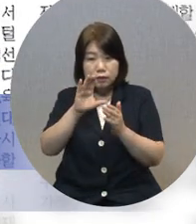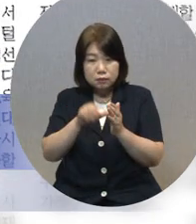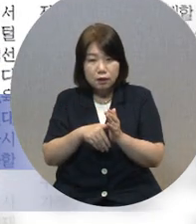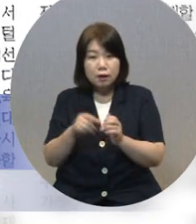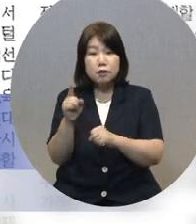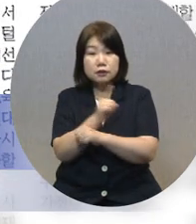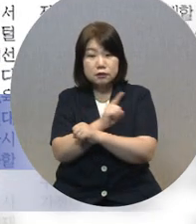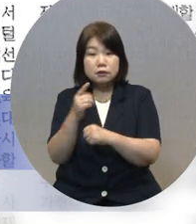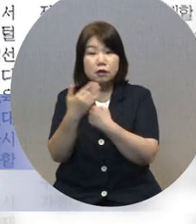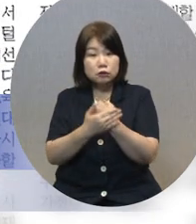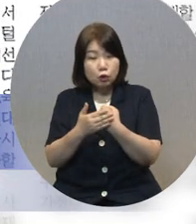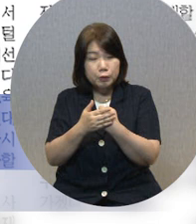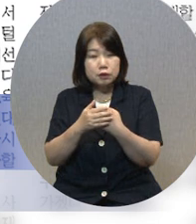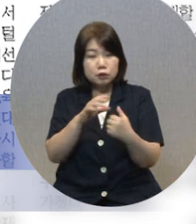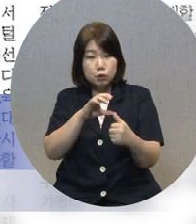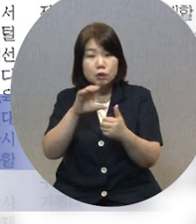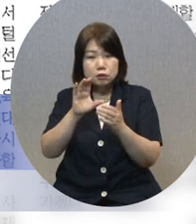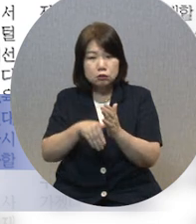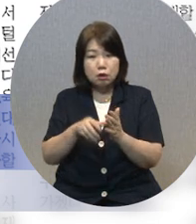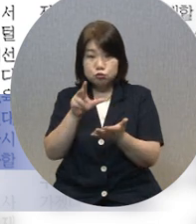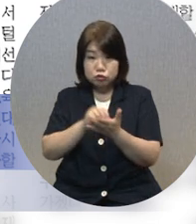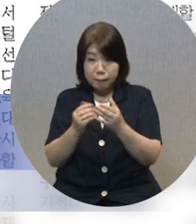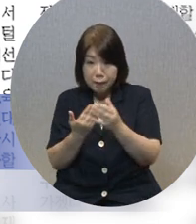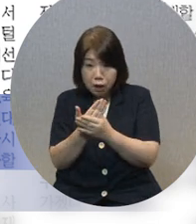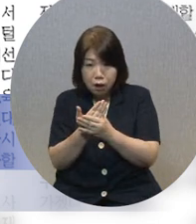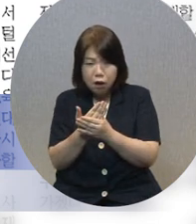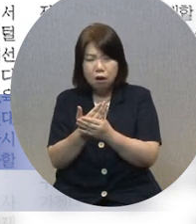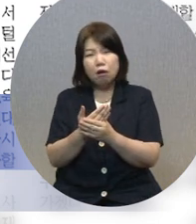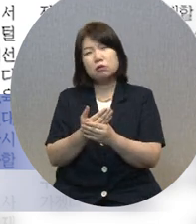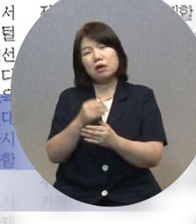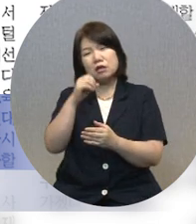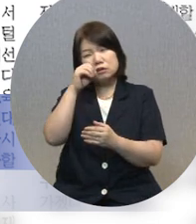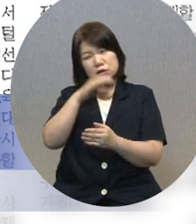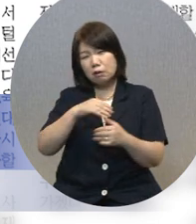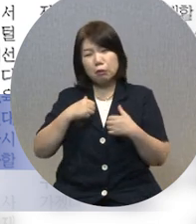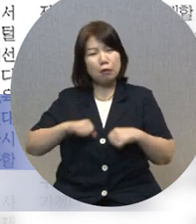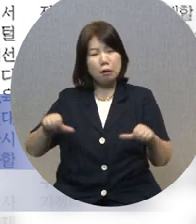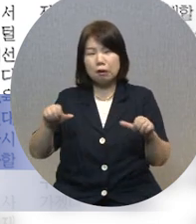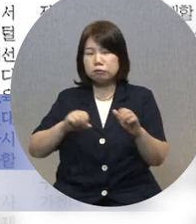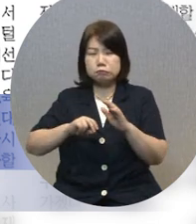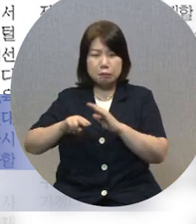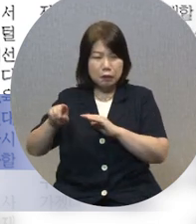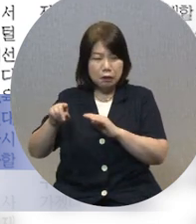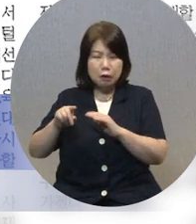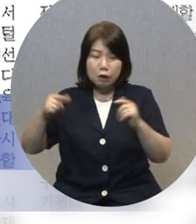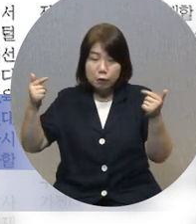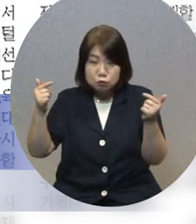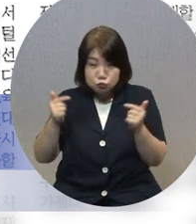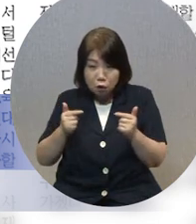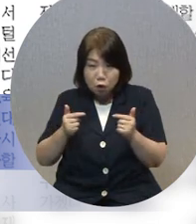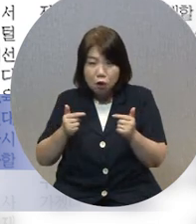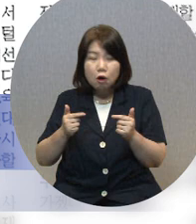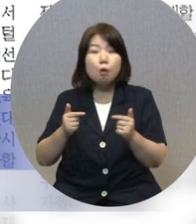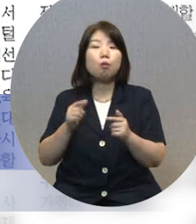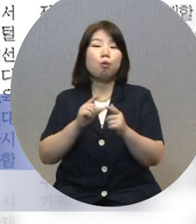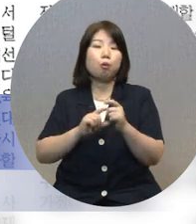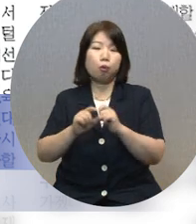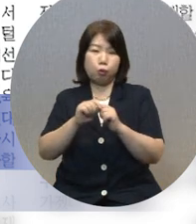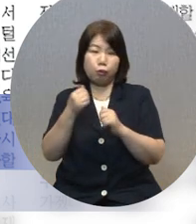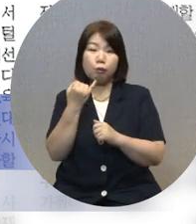조사에서 디지털 서비스 이용 시 문제가 발생했을 때 포기하는 고령층이 줄어들었다는 점에 대해서